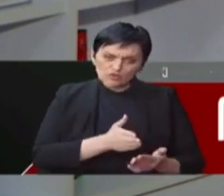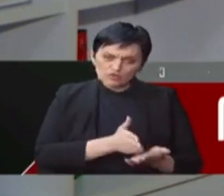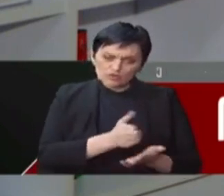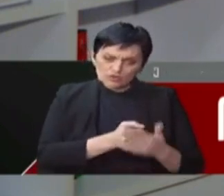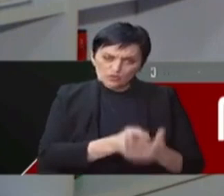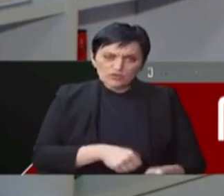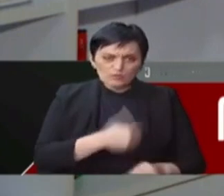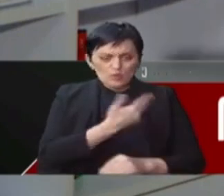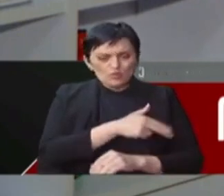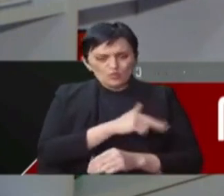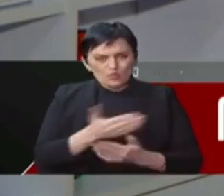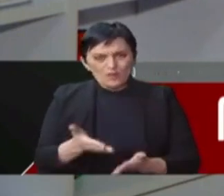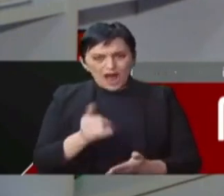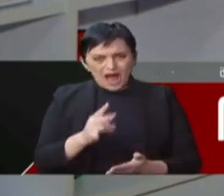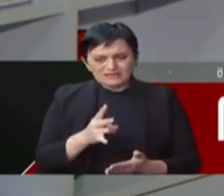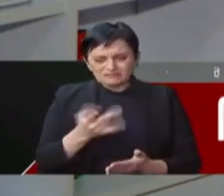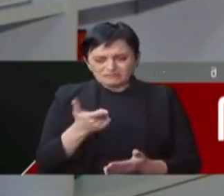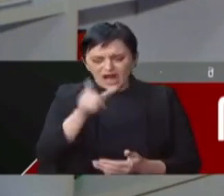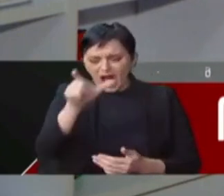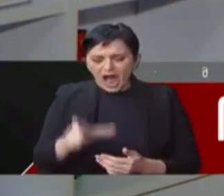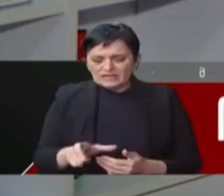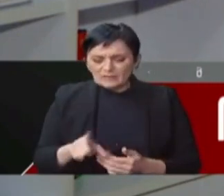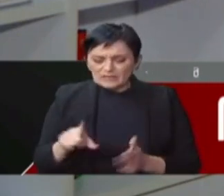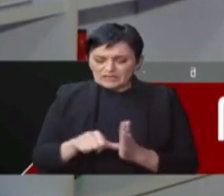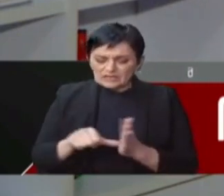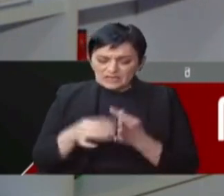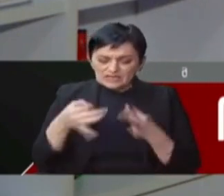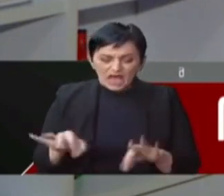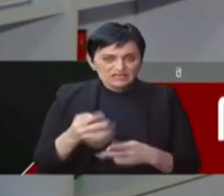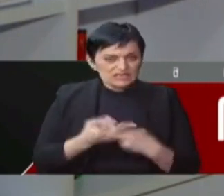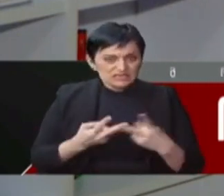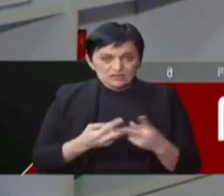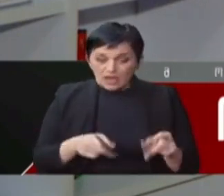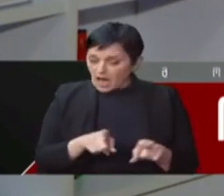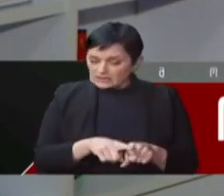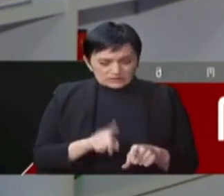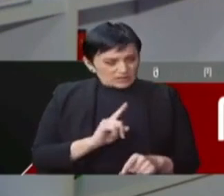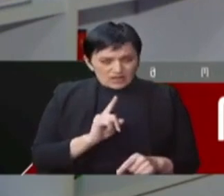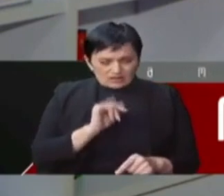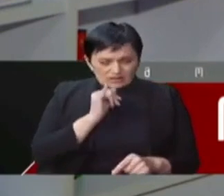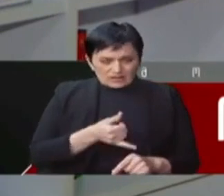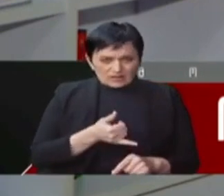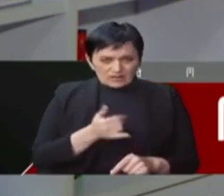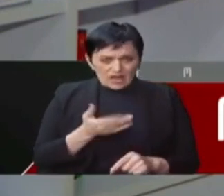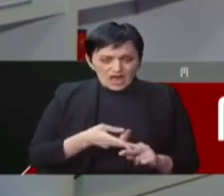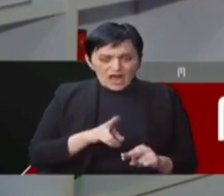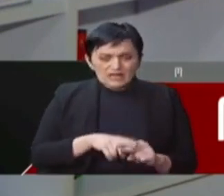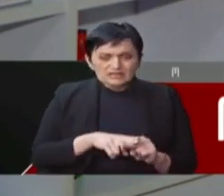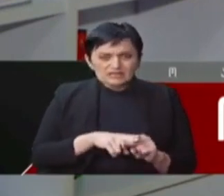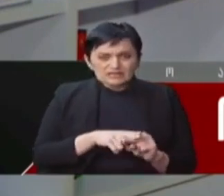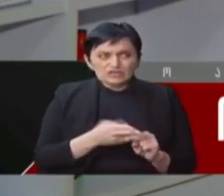გინდა ჰუმანიტარული, რა თქვა, ადამიანის რაღაცა დახსნა ციხიდან. ასე არ გამოდის ჩემი აზრით. ეს არ არის